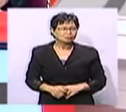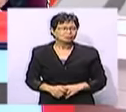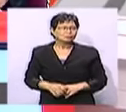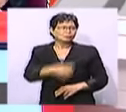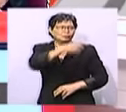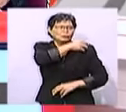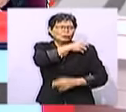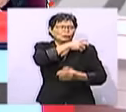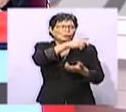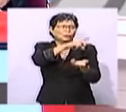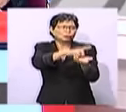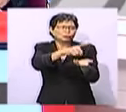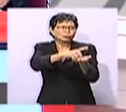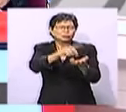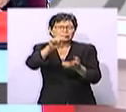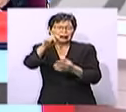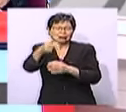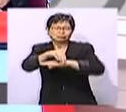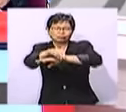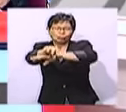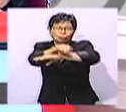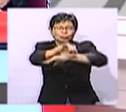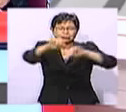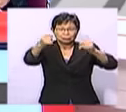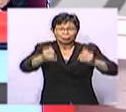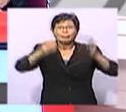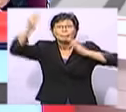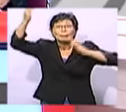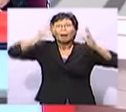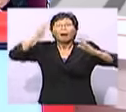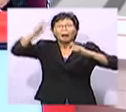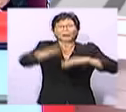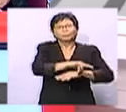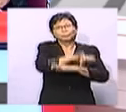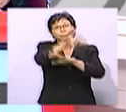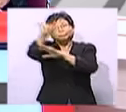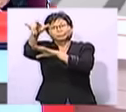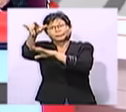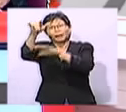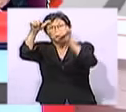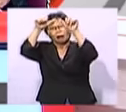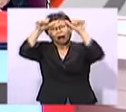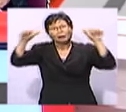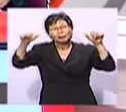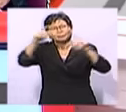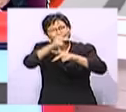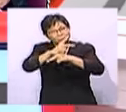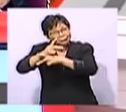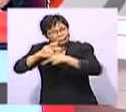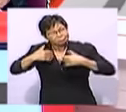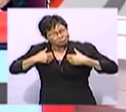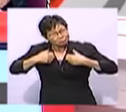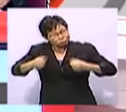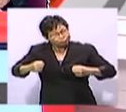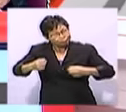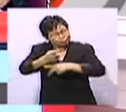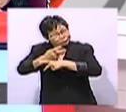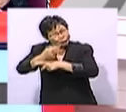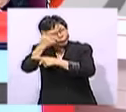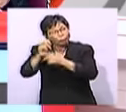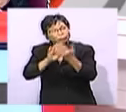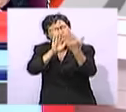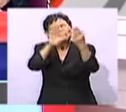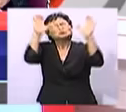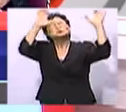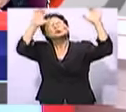Pegawai Perubatan Tabung Haji TH menasihatkan jemaah Malaysia yang bakal berlepas ke Tanah Suci agar menjaga kesihatan kerana akan